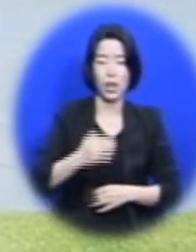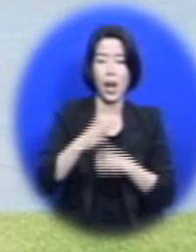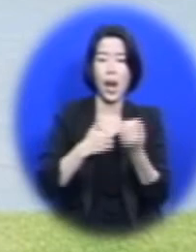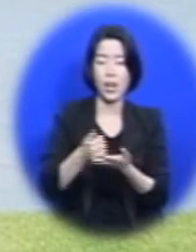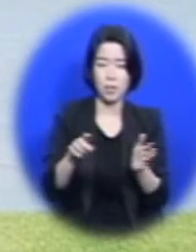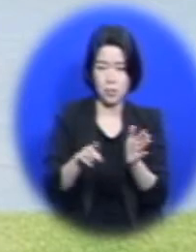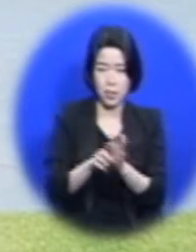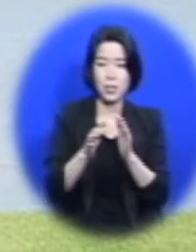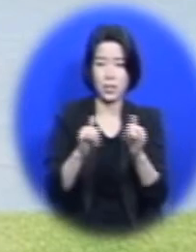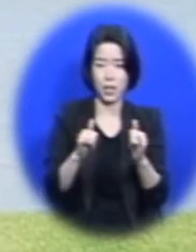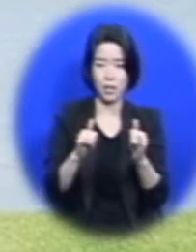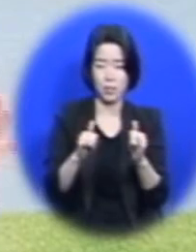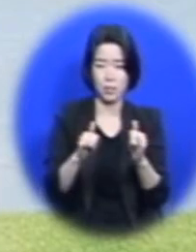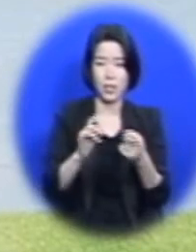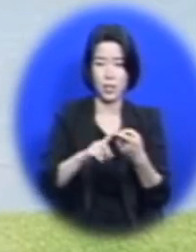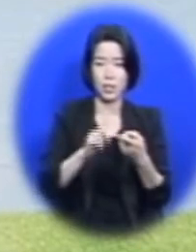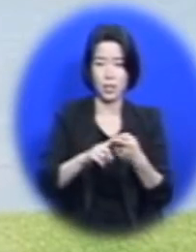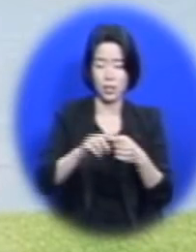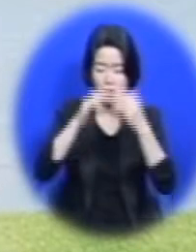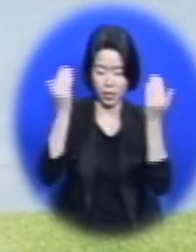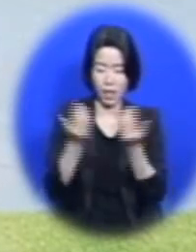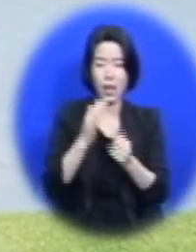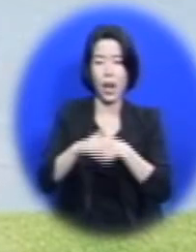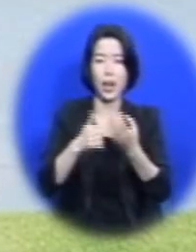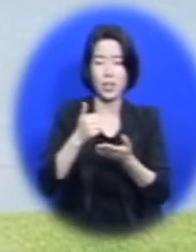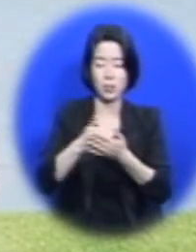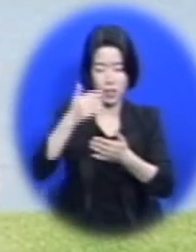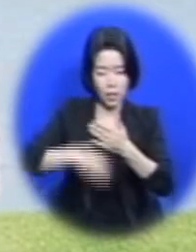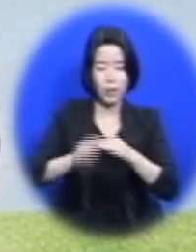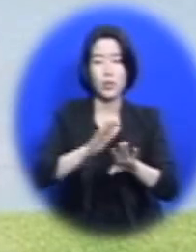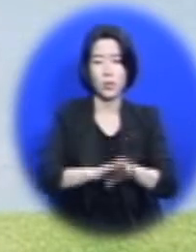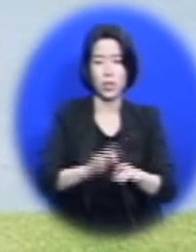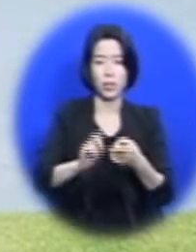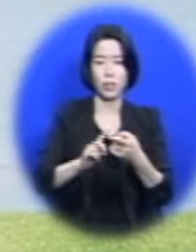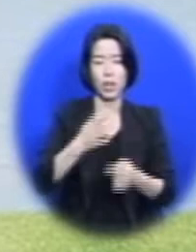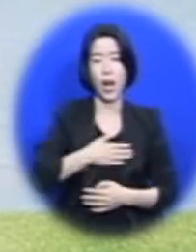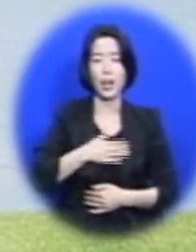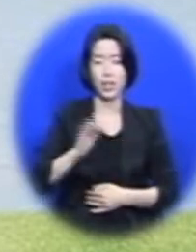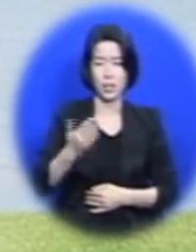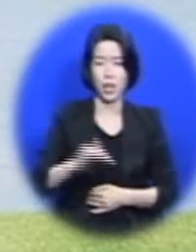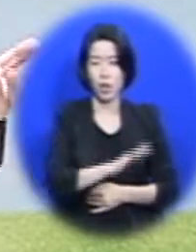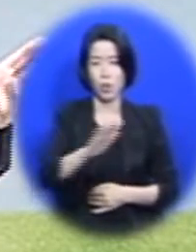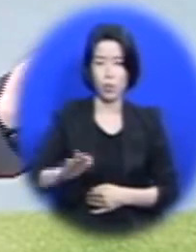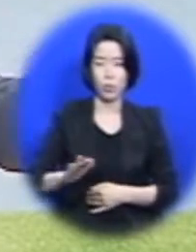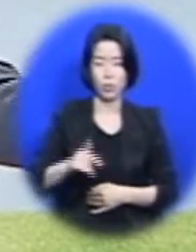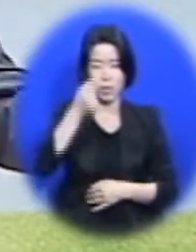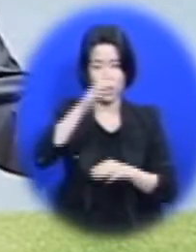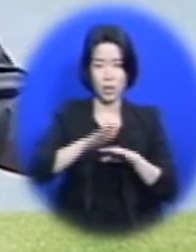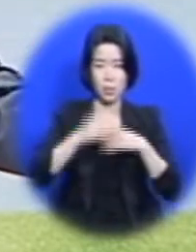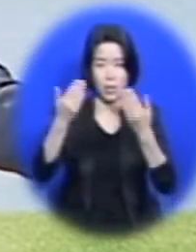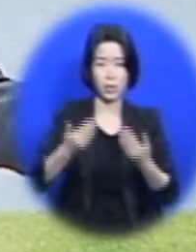하나님을 믿는 사람들을 하나님이 다 남겨두셨다는 것도 알아야 합니다. 오늘 우리가 예배를 드리러 이렇게